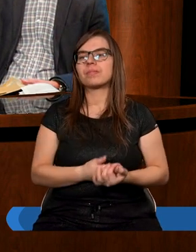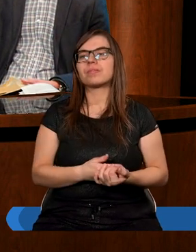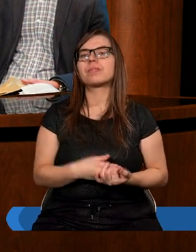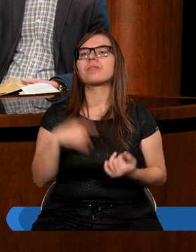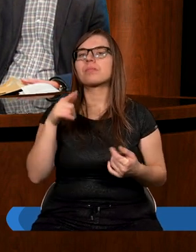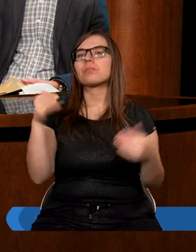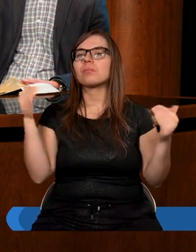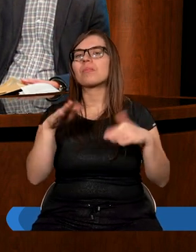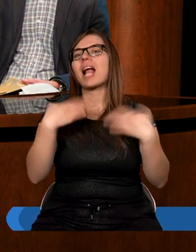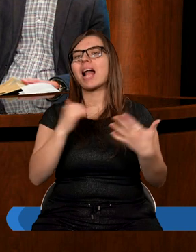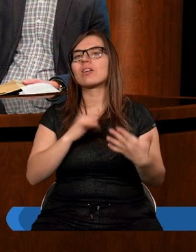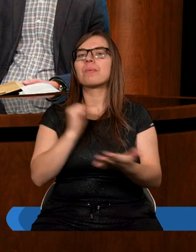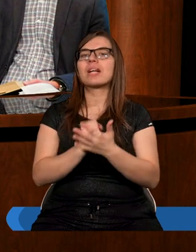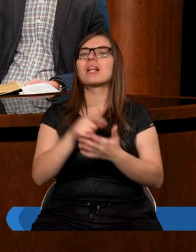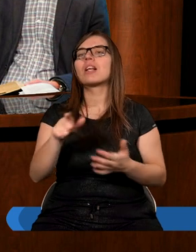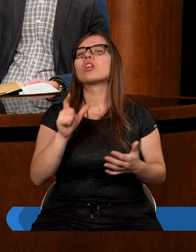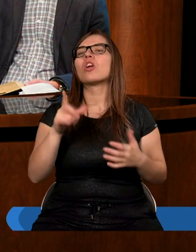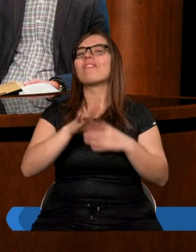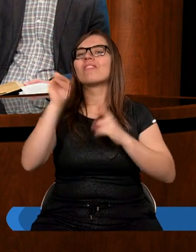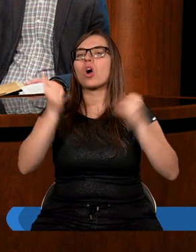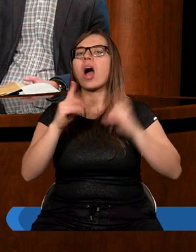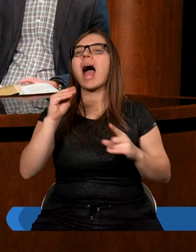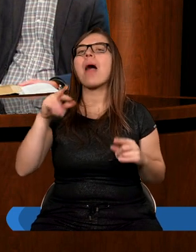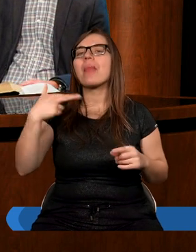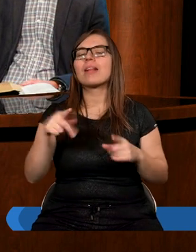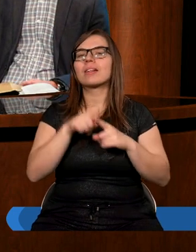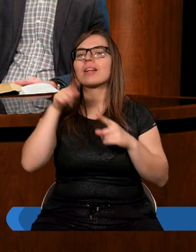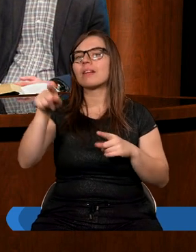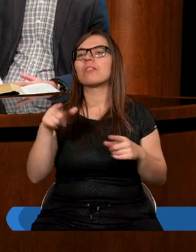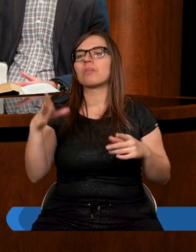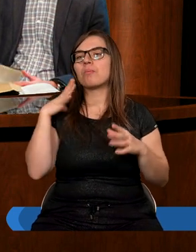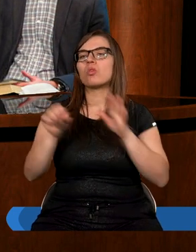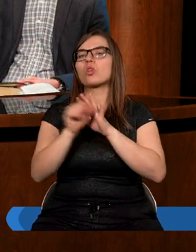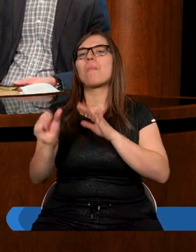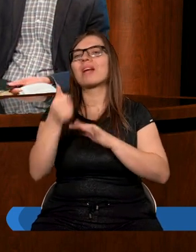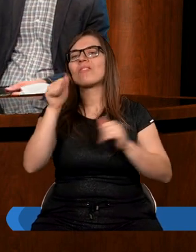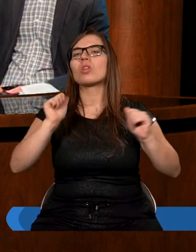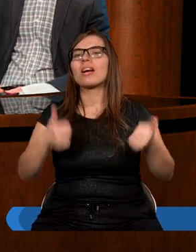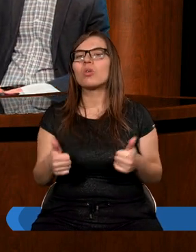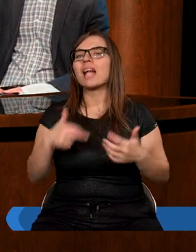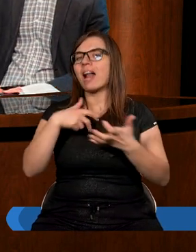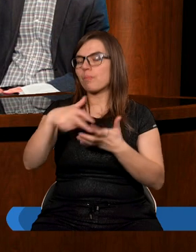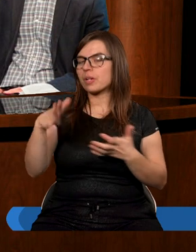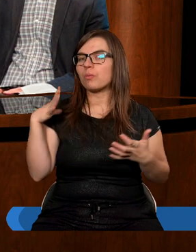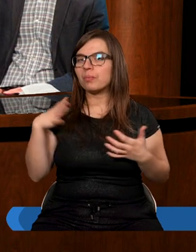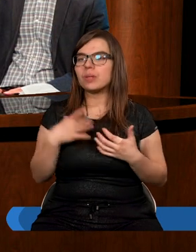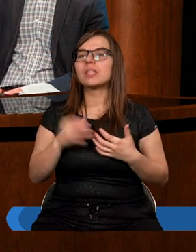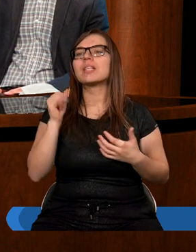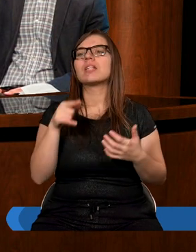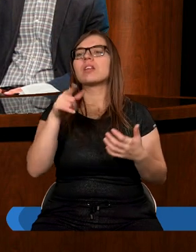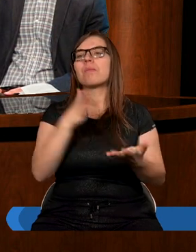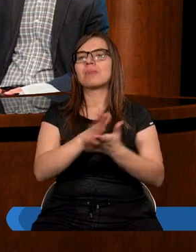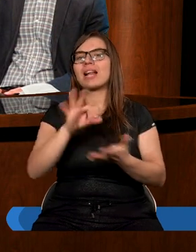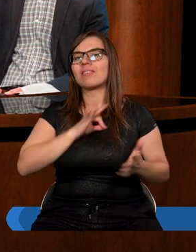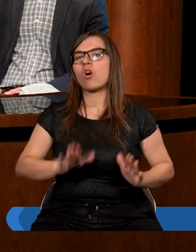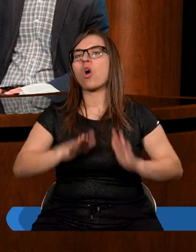Musimy zdać sobie sprawę z tego, co się stało w Ogrodzie 1. W Ogrodzie 1 odeszliśmy od tego stanu pierwotnego, do którego Bóg nas przeznaczył i przez